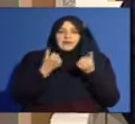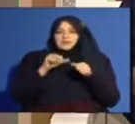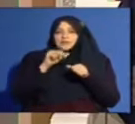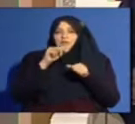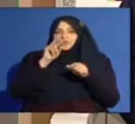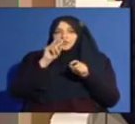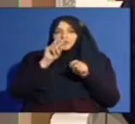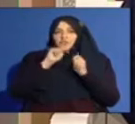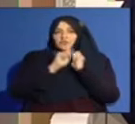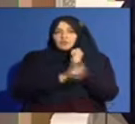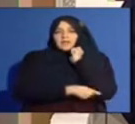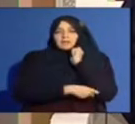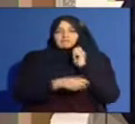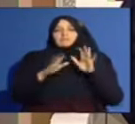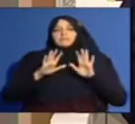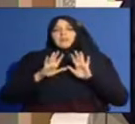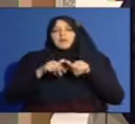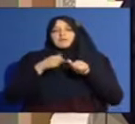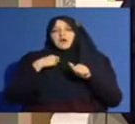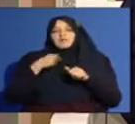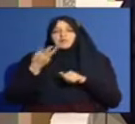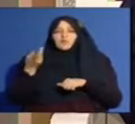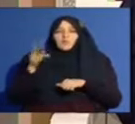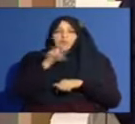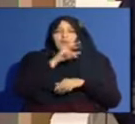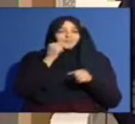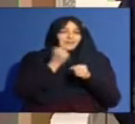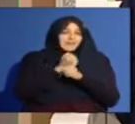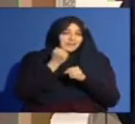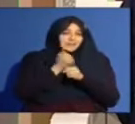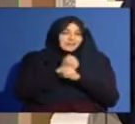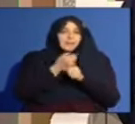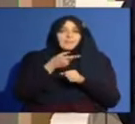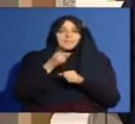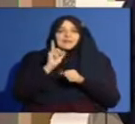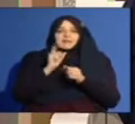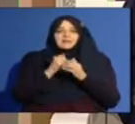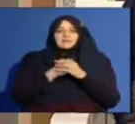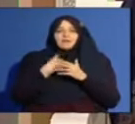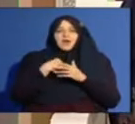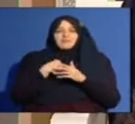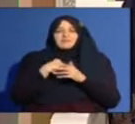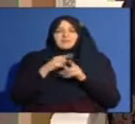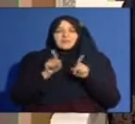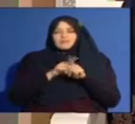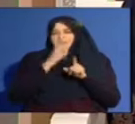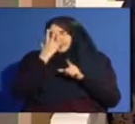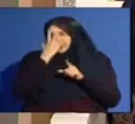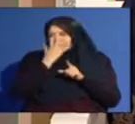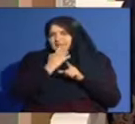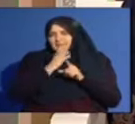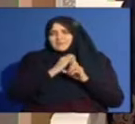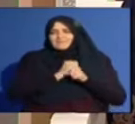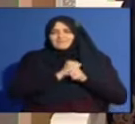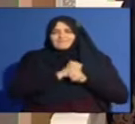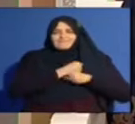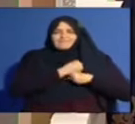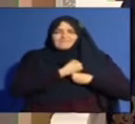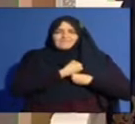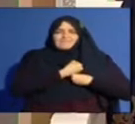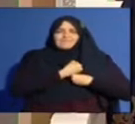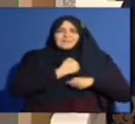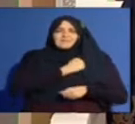أسبوعين ورجعت إلى كندا لظروفي العملي، ولكن لازال الحزن يعني يعصر